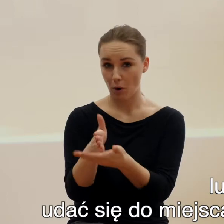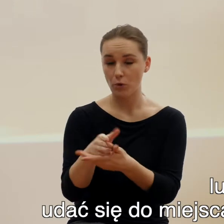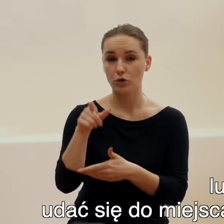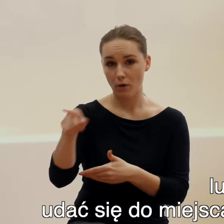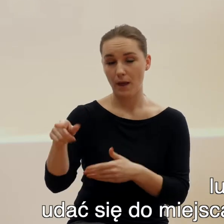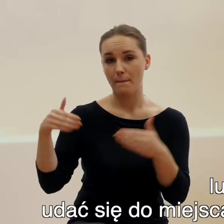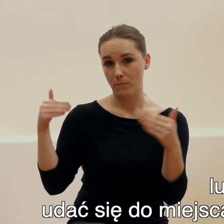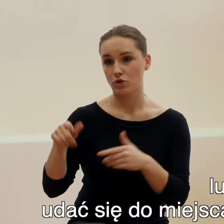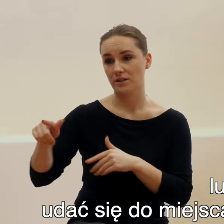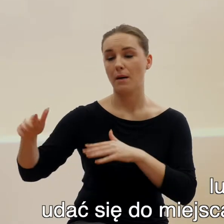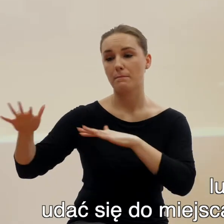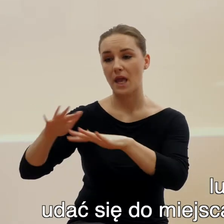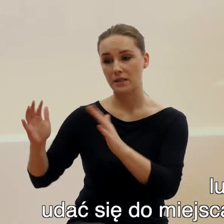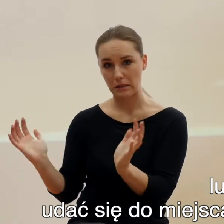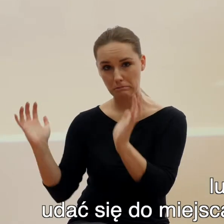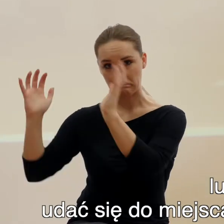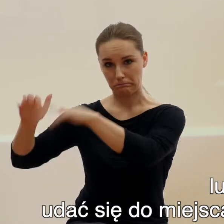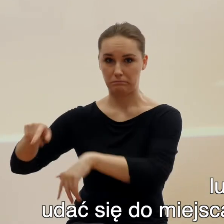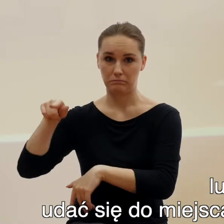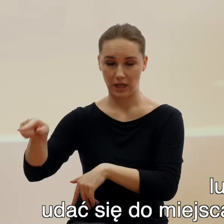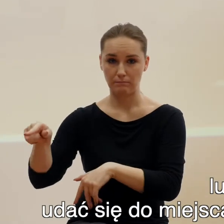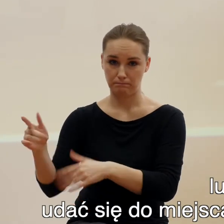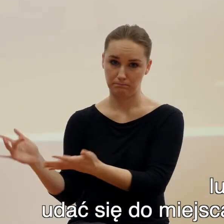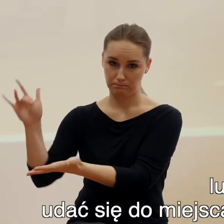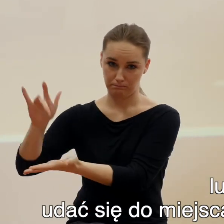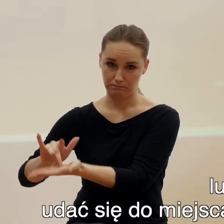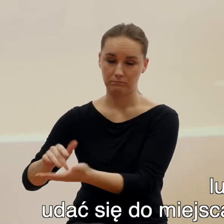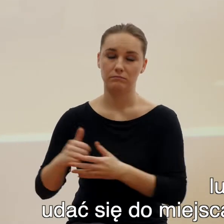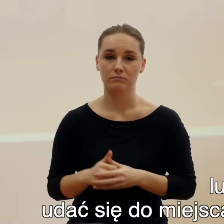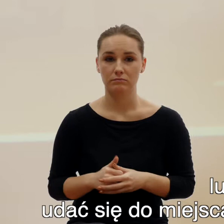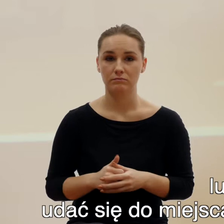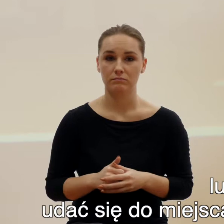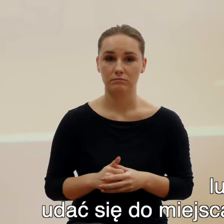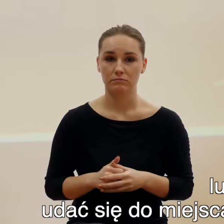się do miejsca zbiórki, które jest wyznaczone